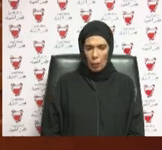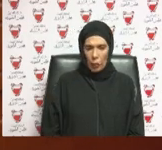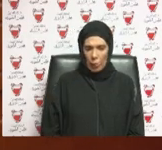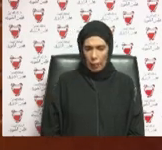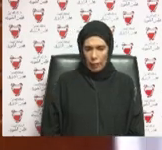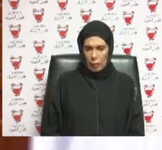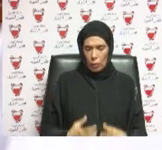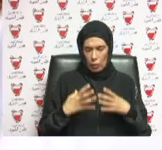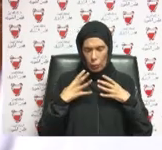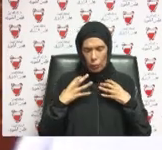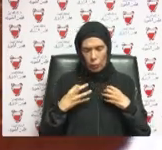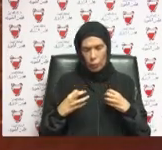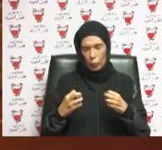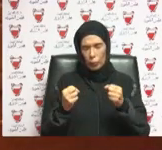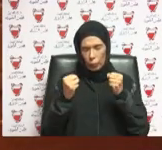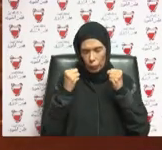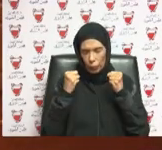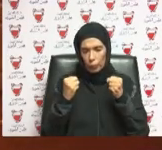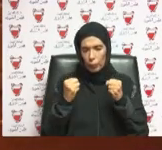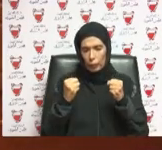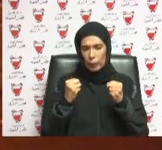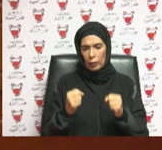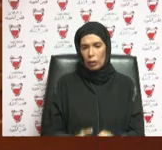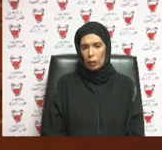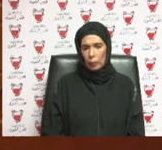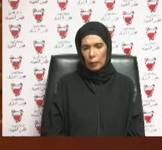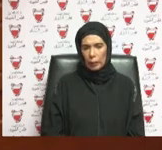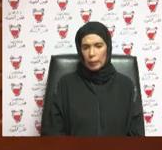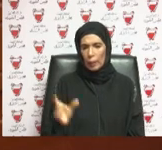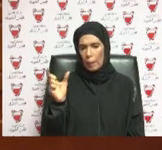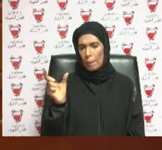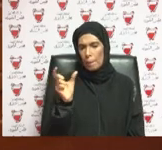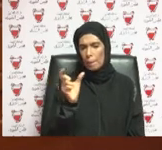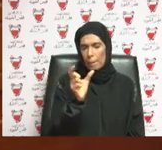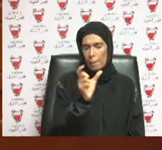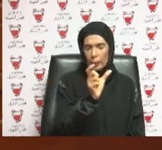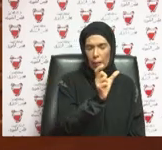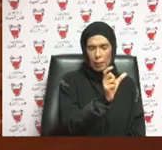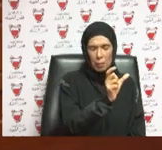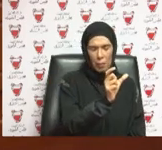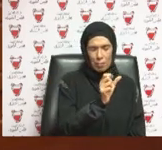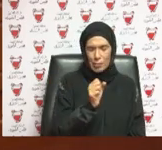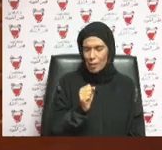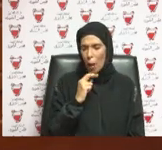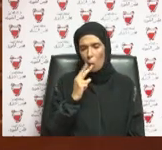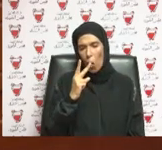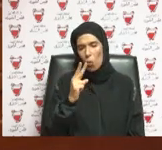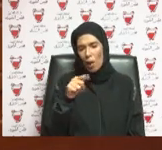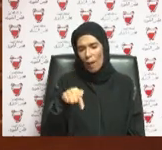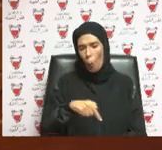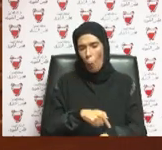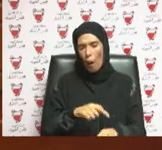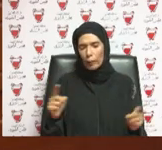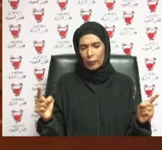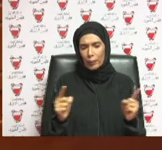الفقد على ثقله أعظم، من الصعب أن أرثيه، فكل الكلمات لن تنصف الفقيد حقه، والغصة في